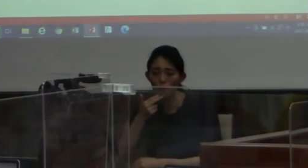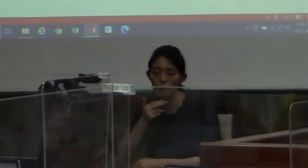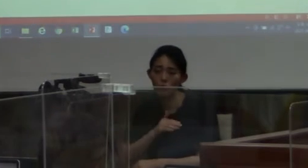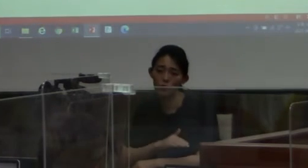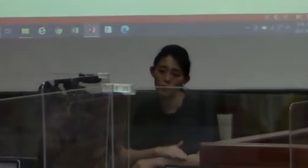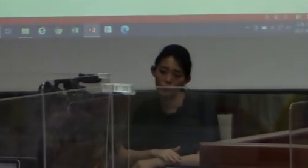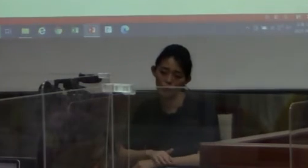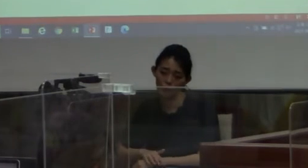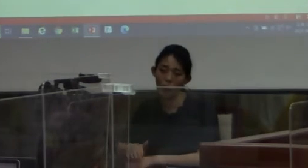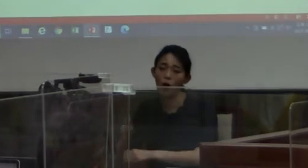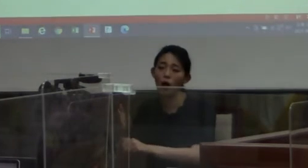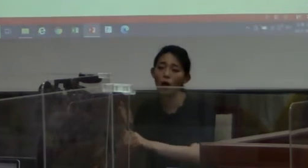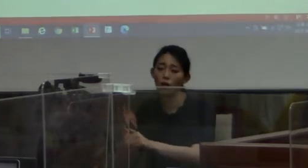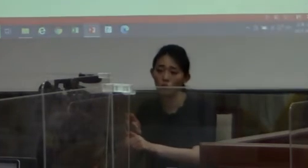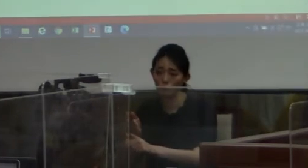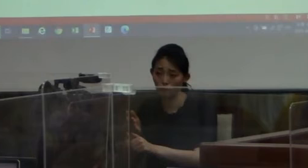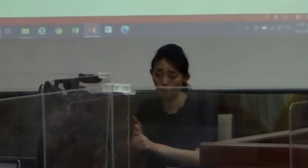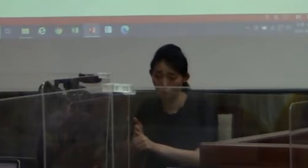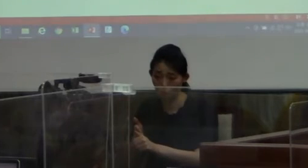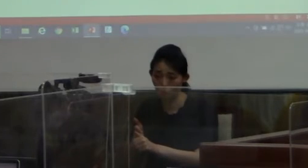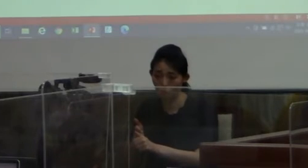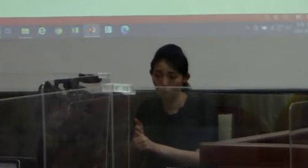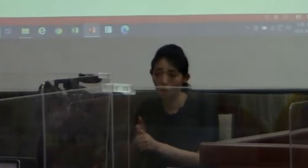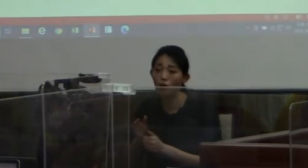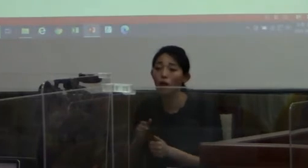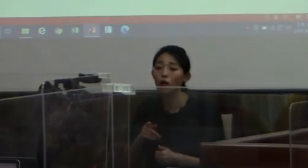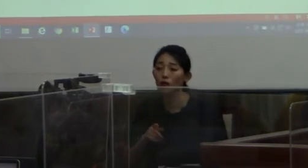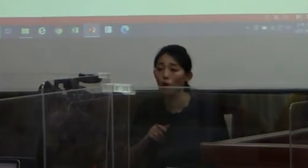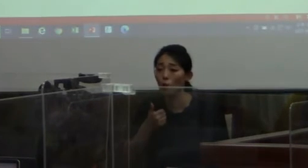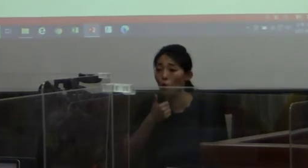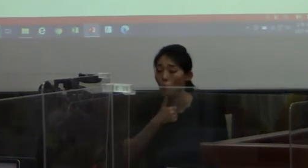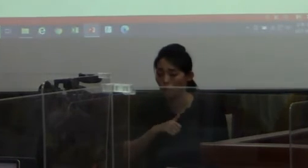해달라는 것이 제 5분 발언의 취지였습니다.